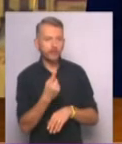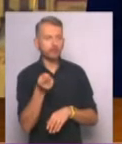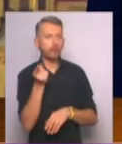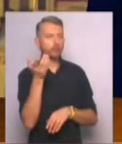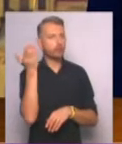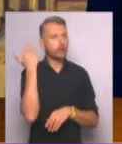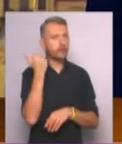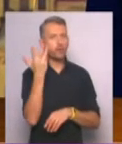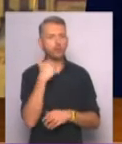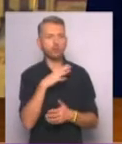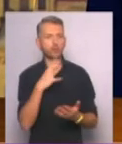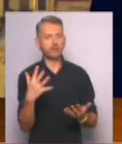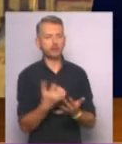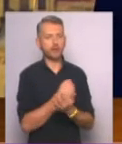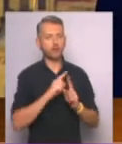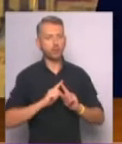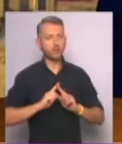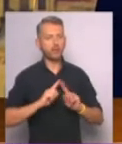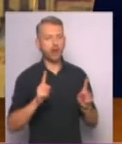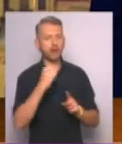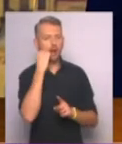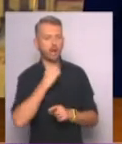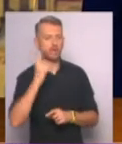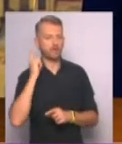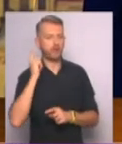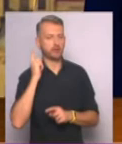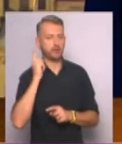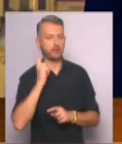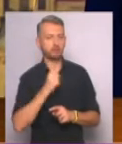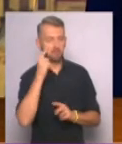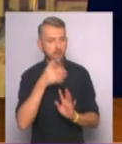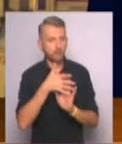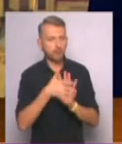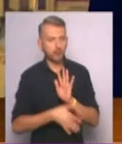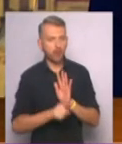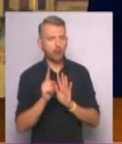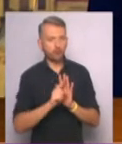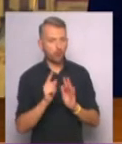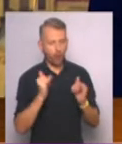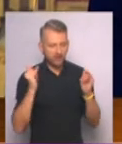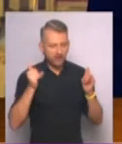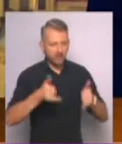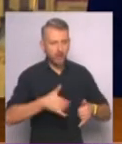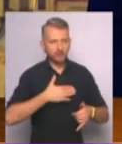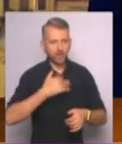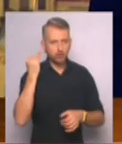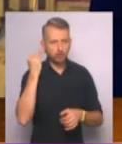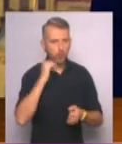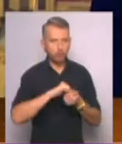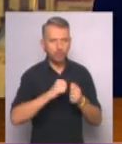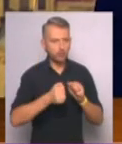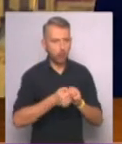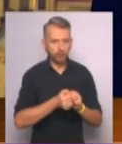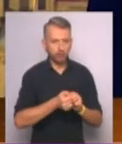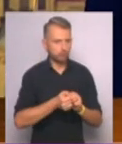були знайдені ці унікальні артефакти. Так. І стало зрозуміло, що заливати нашу історію бетоном – це було б